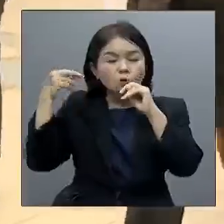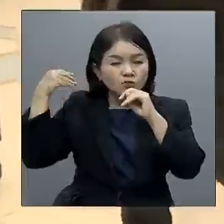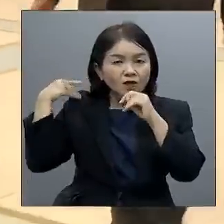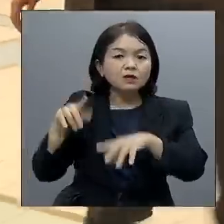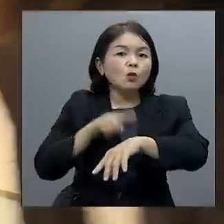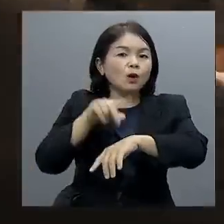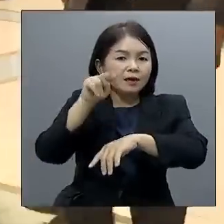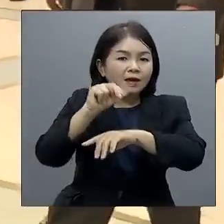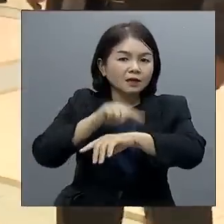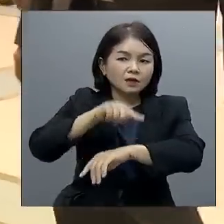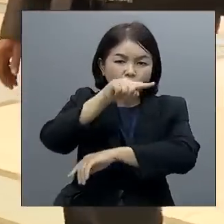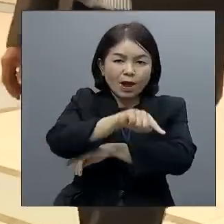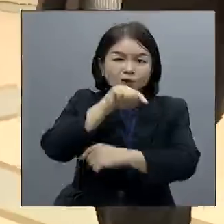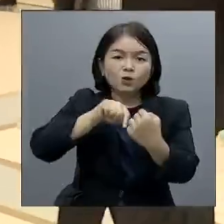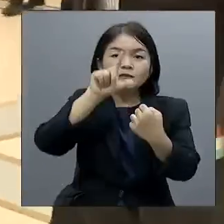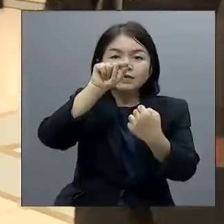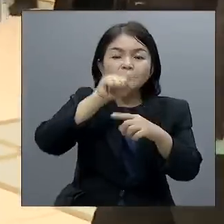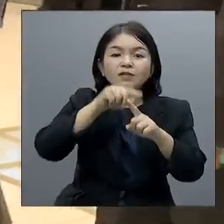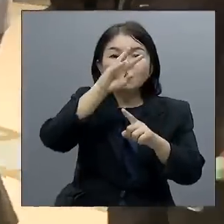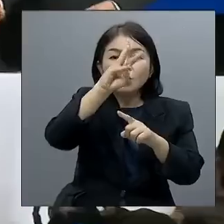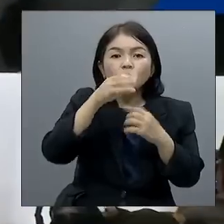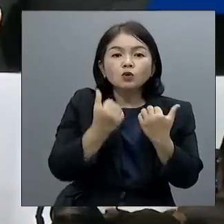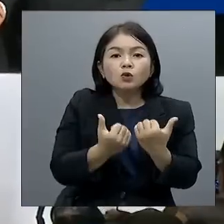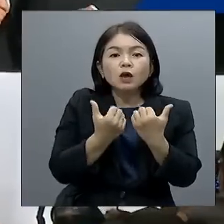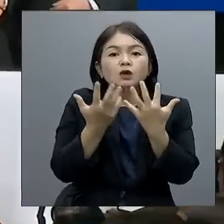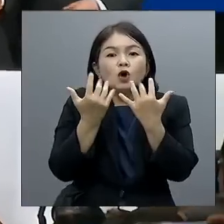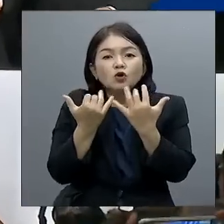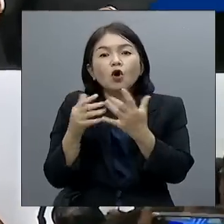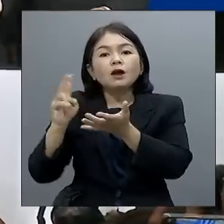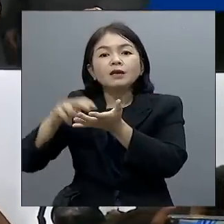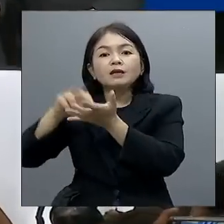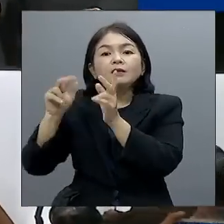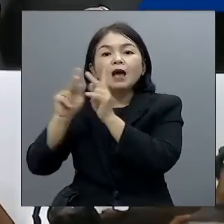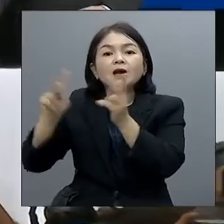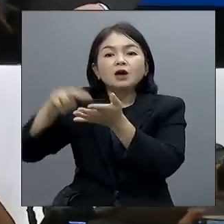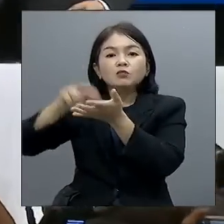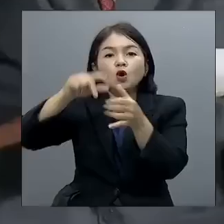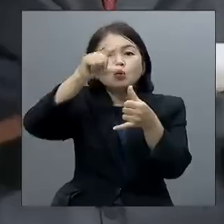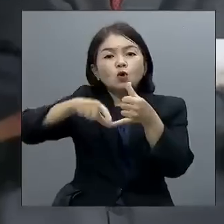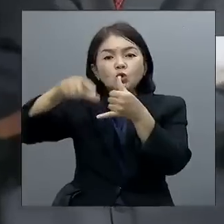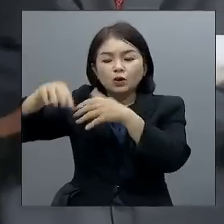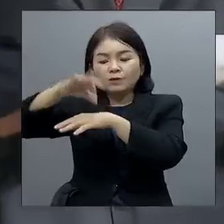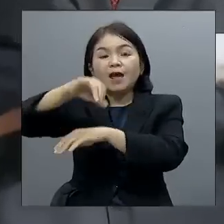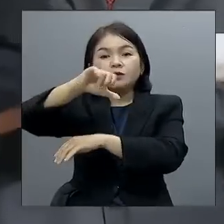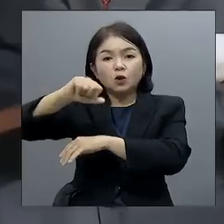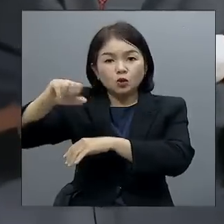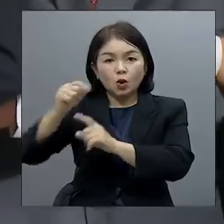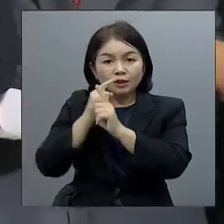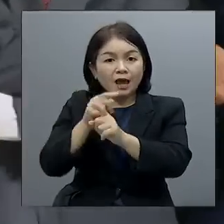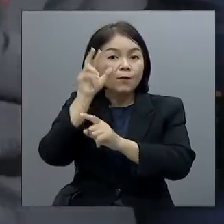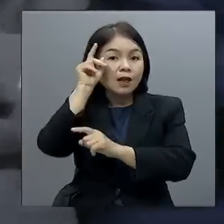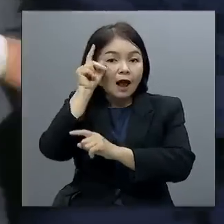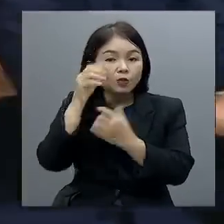นัดประชุมช่วงบ่ายวันที่ 20มิถุนายนเพราะว่าต้องรอผลให้กกตประกาศรับรองส.สซึ่งตามรายงานข่าว